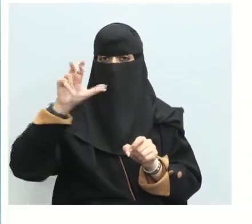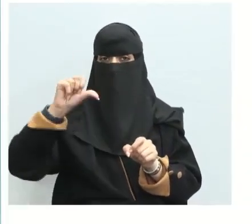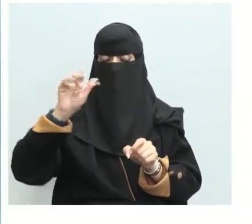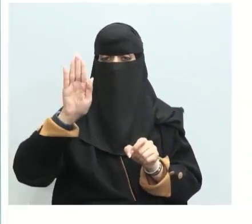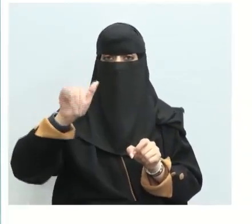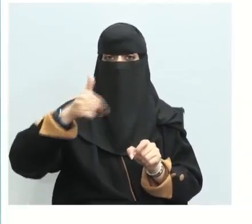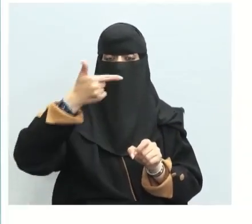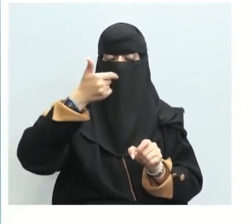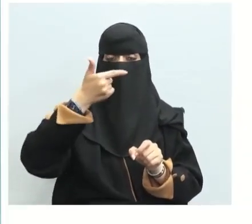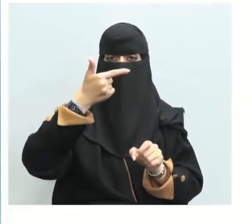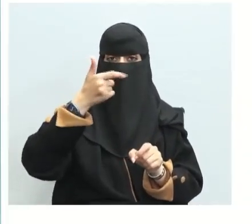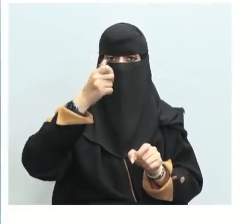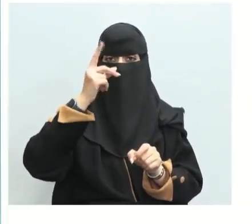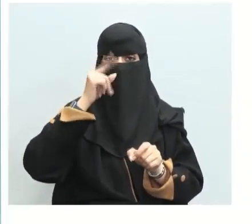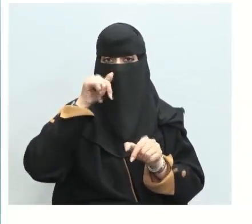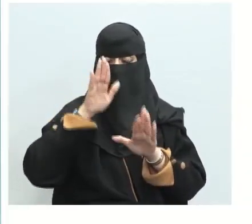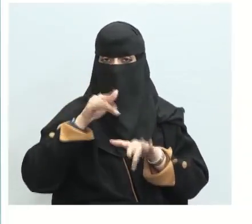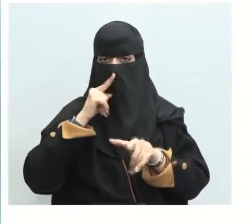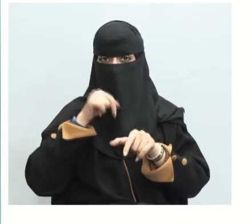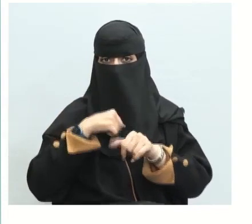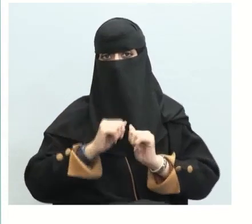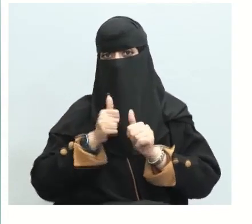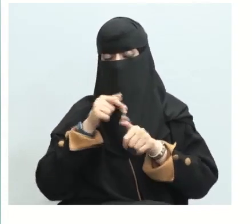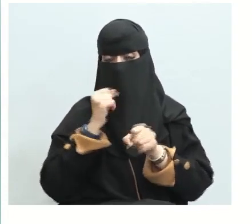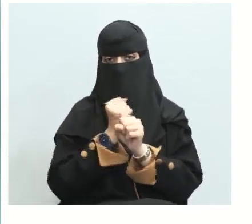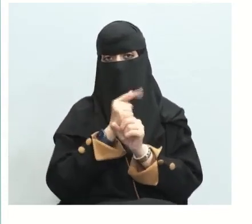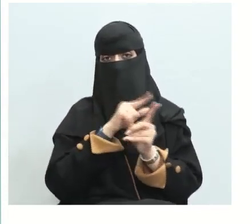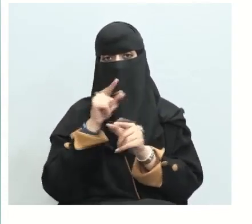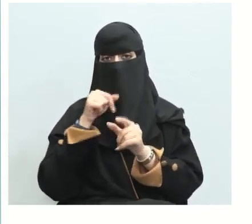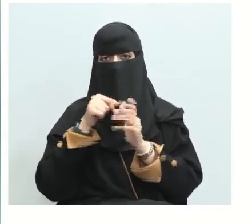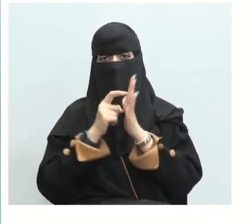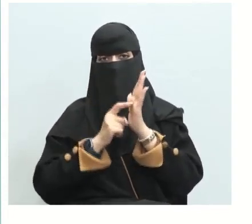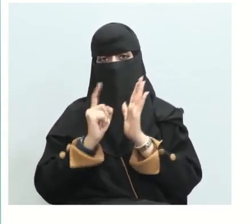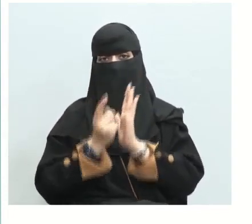الوسائط يتم تنفيذه فقط عند استيفاء شرط محدد.